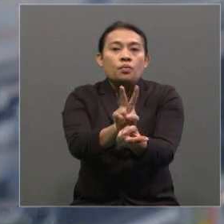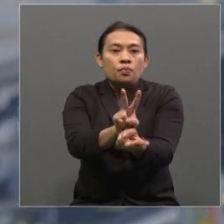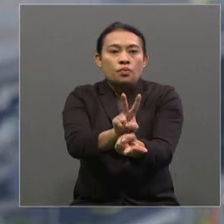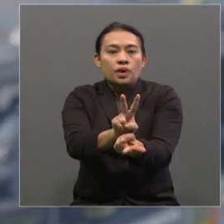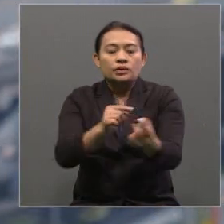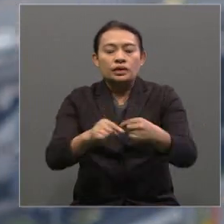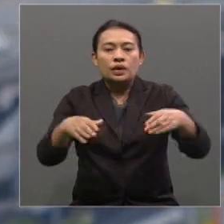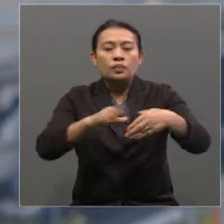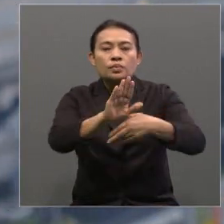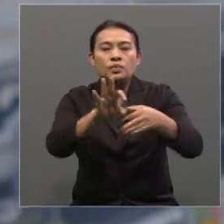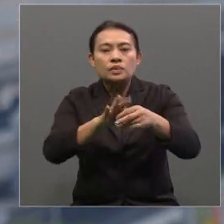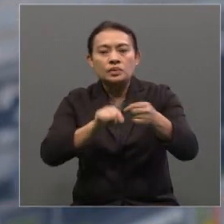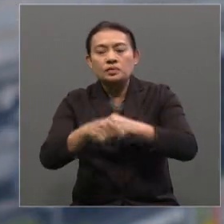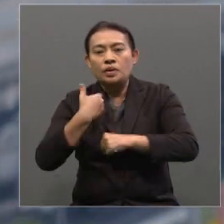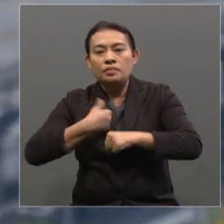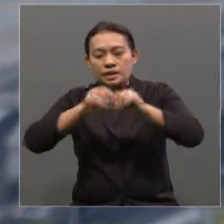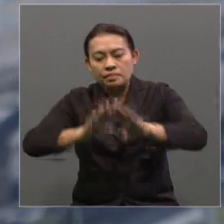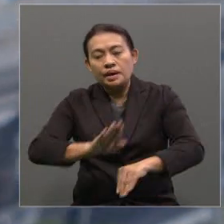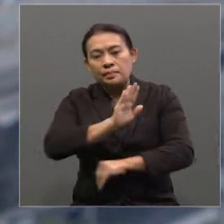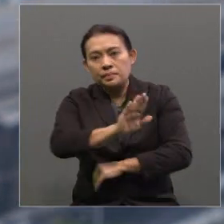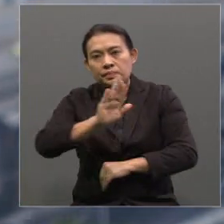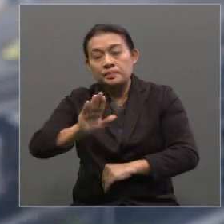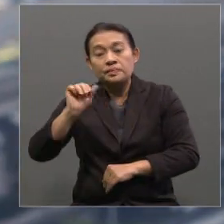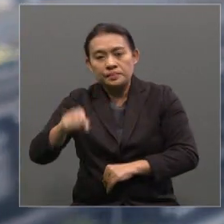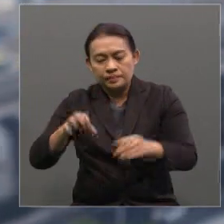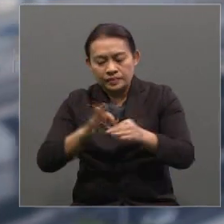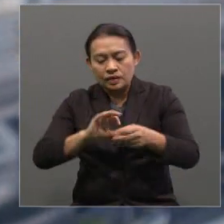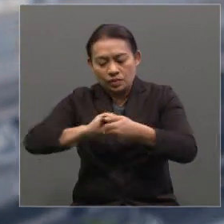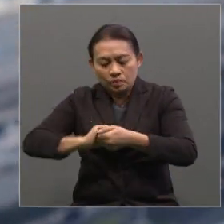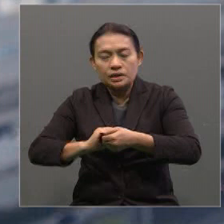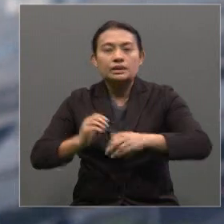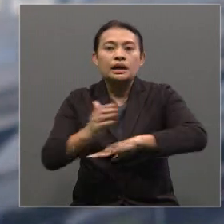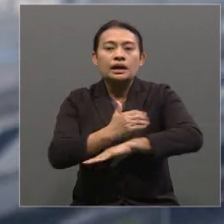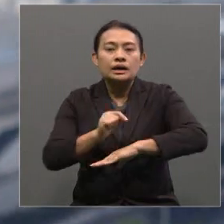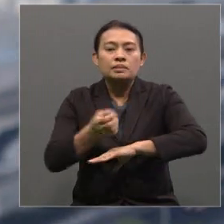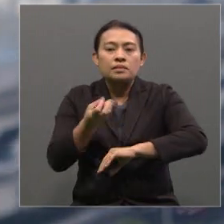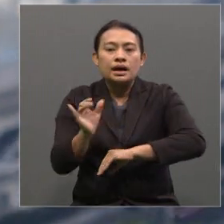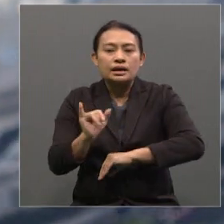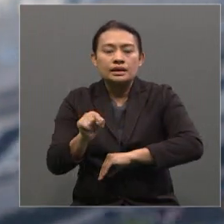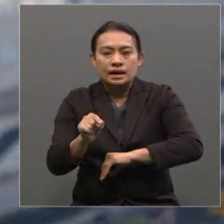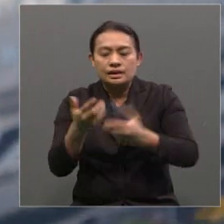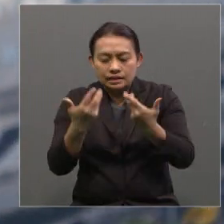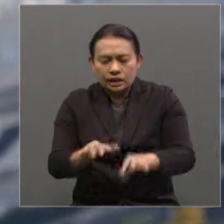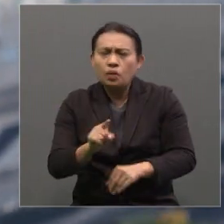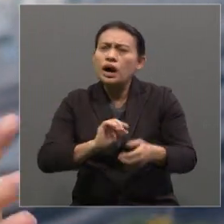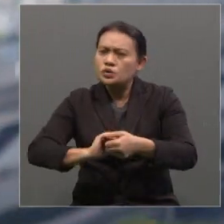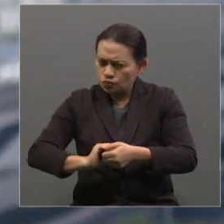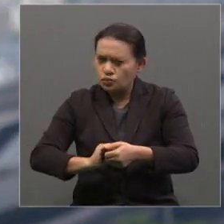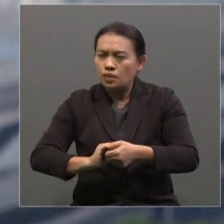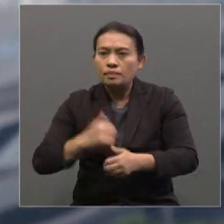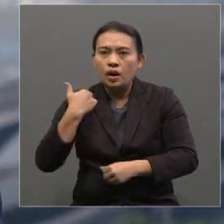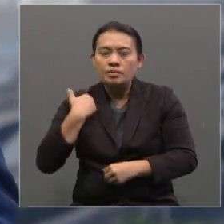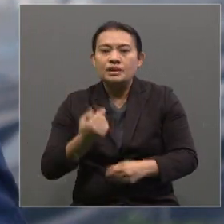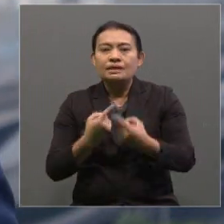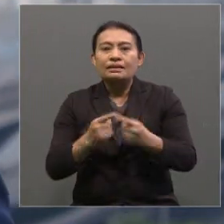คสายลมแล้วก็แสงแดดเด็กอาจจะไม่ได้มีส่วนร่วมทางการเมืองมากหรือว่าจริงๆแล้วยุคนั้นก็มีส่วนร่วมทางการเมืองนะแต่บริบท